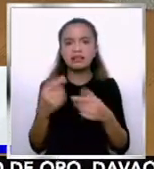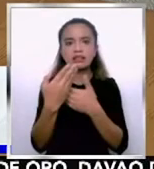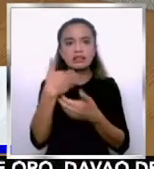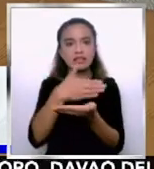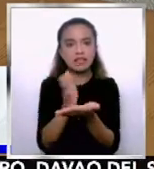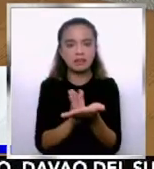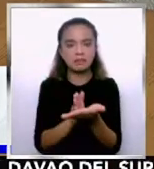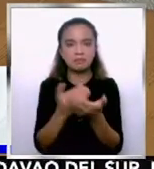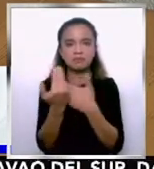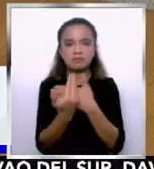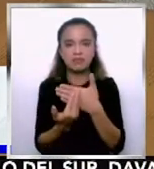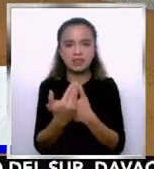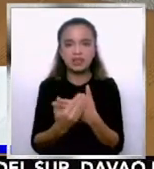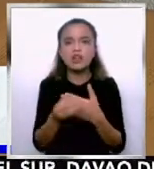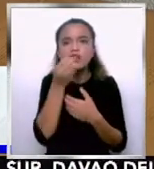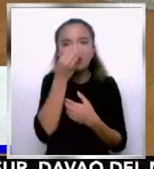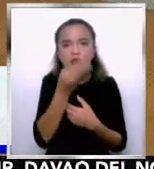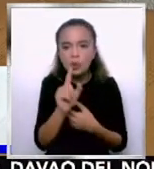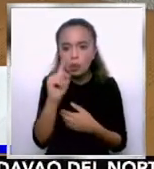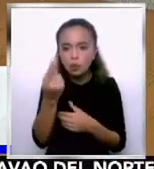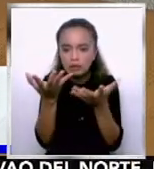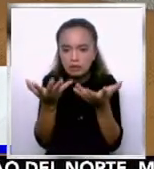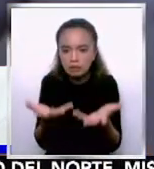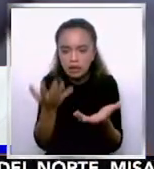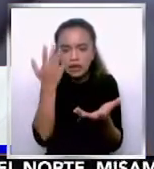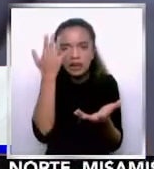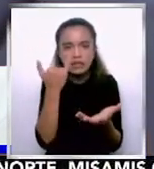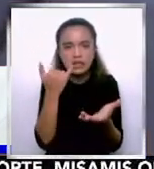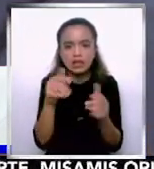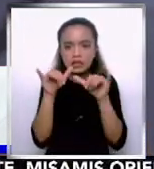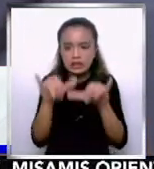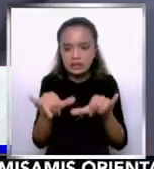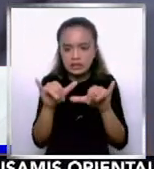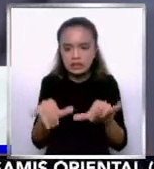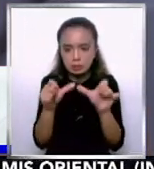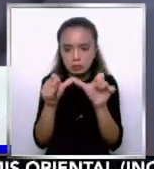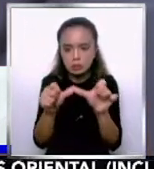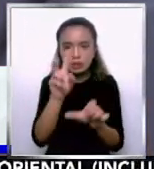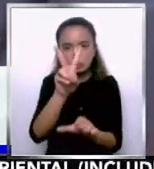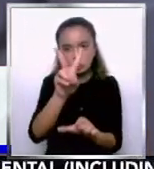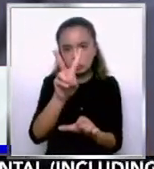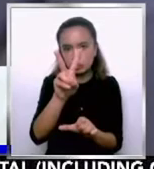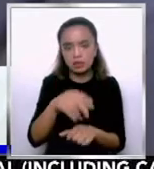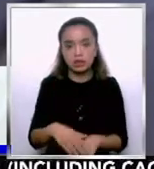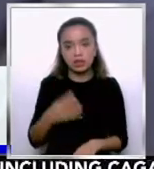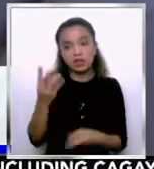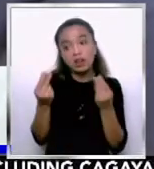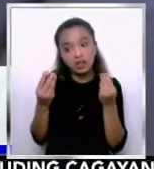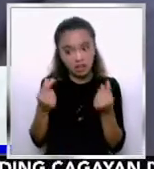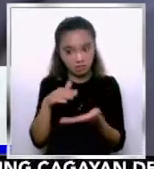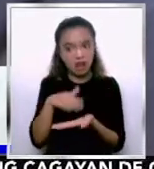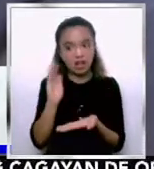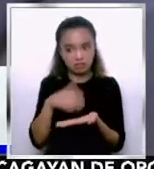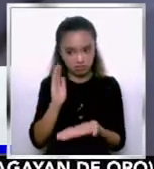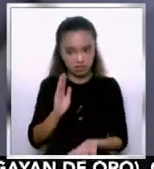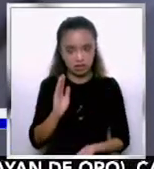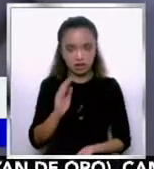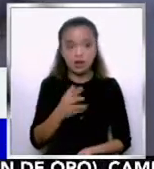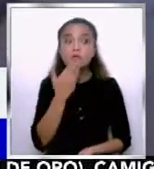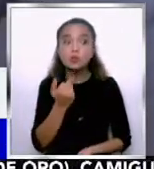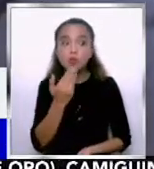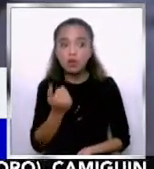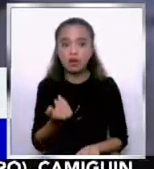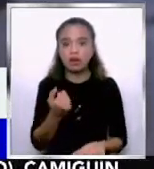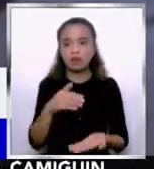ng kanilang mga pandesal para mapanatili ang presyo sa 2 pesos. Sa harina pa lang, mahal-mahal na. Okay. Tapos yung asukal, mas lalong lumaki yung